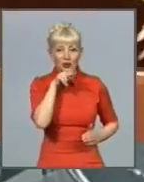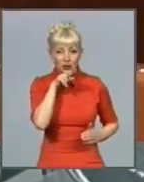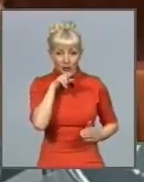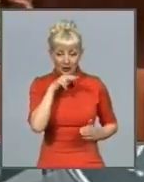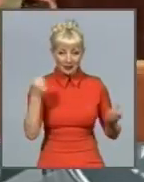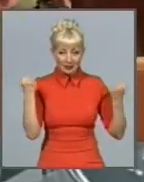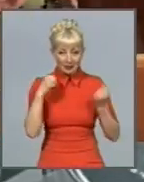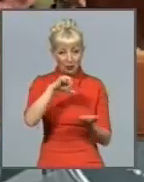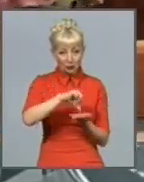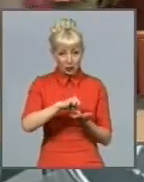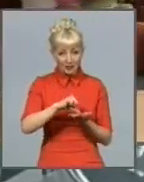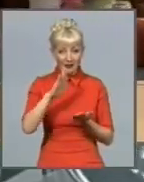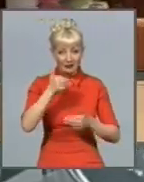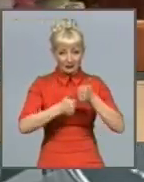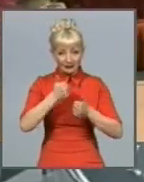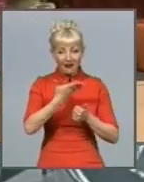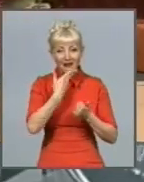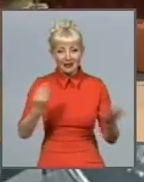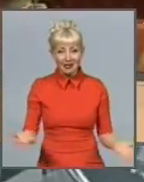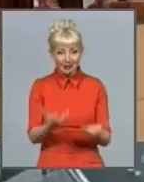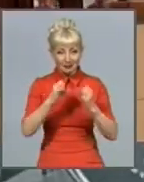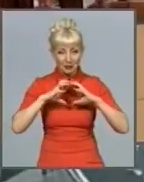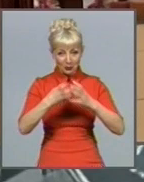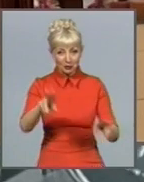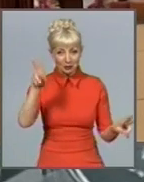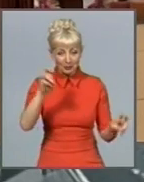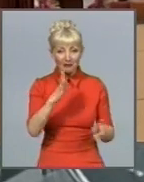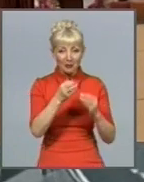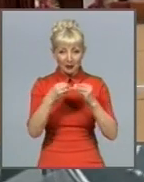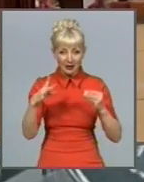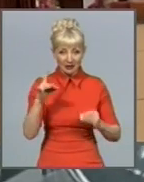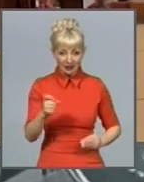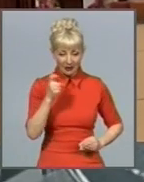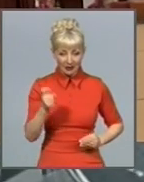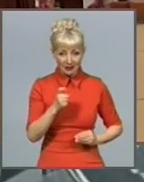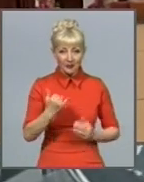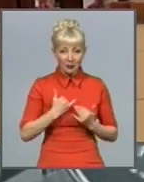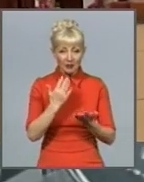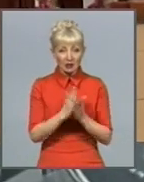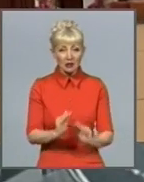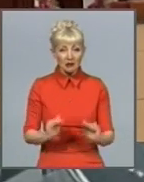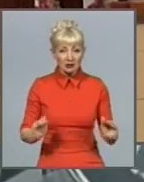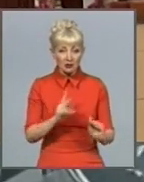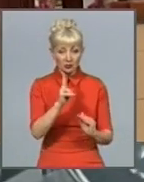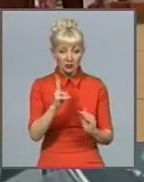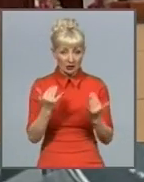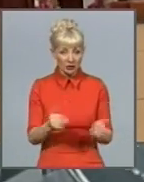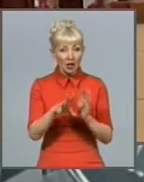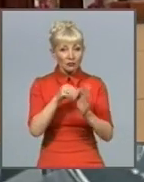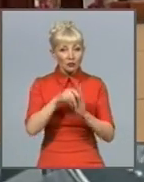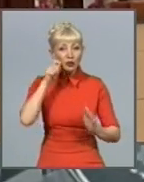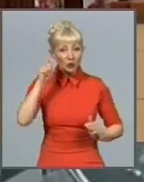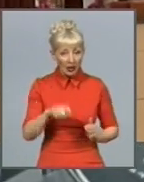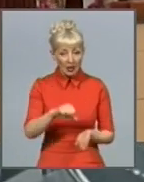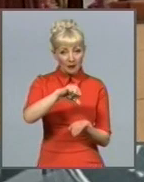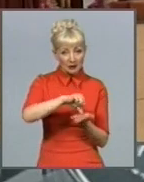фестивале «Красота спасет мир» в 15-й раз. У меня есть дети, которые сейчас в сборной Украины, представляют нашу сборную на